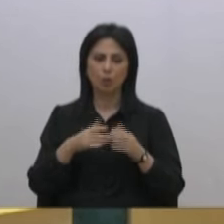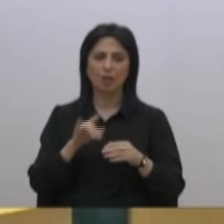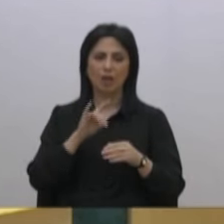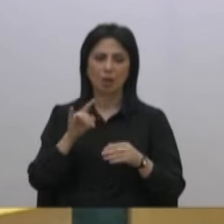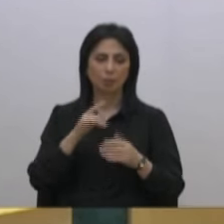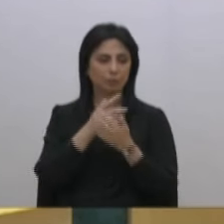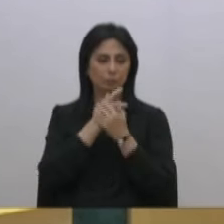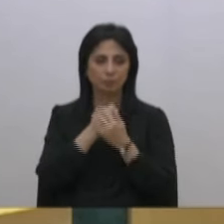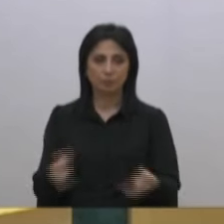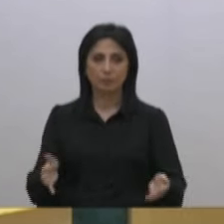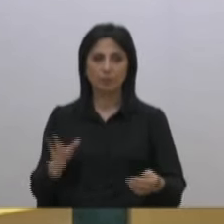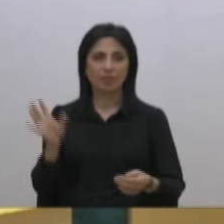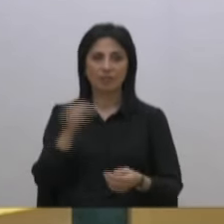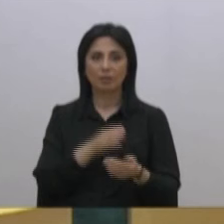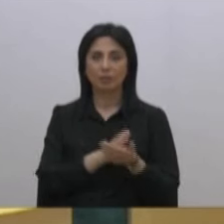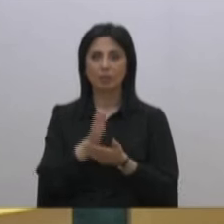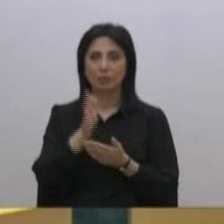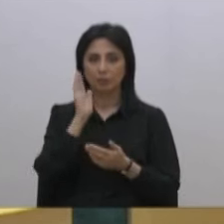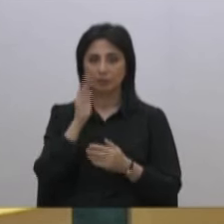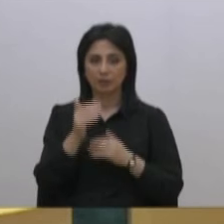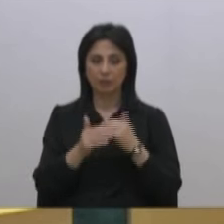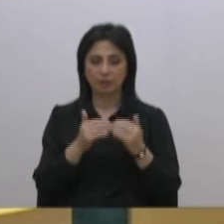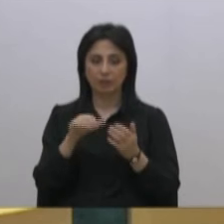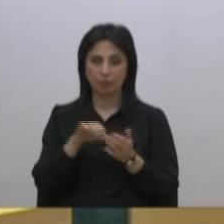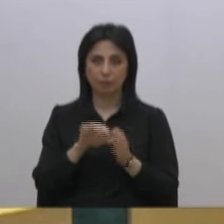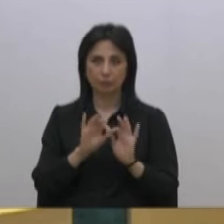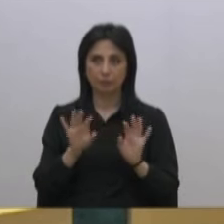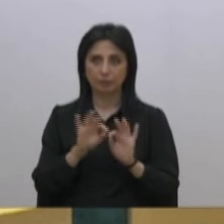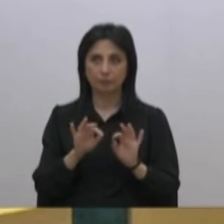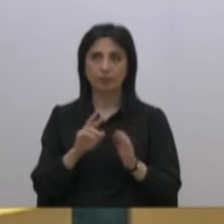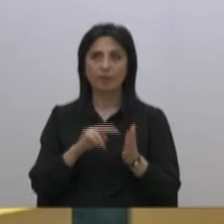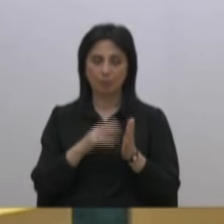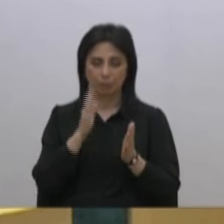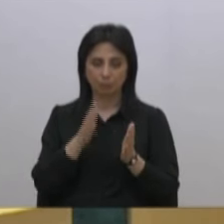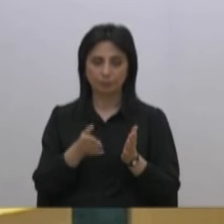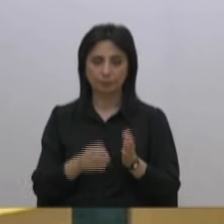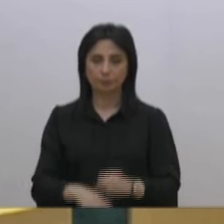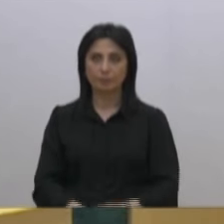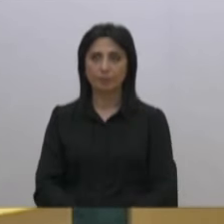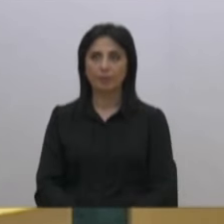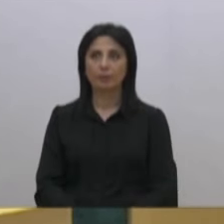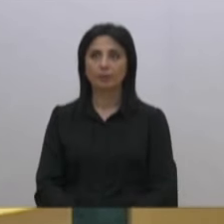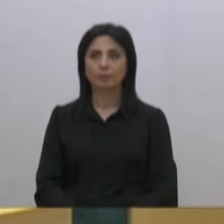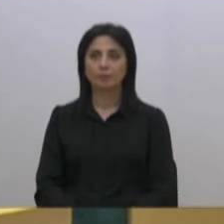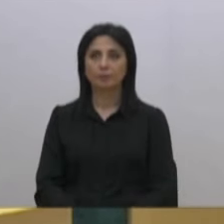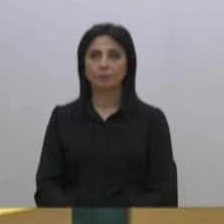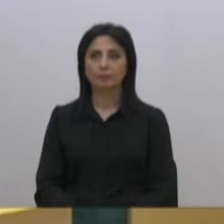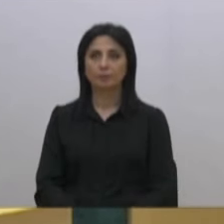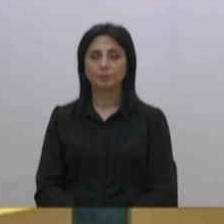აეროპორტები და ამ შემდეგ ყველა მიმართულებით გვექნება წარმოდგენილი ამბიციური გეგმები.